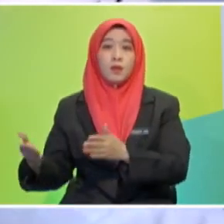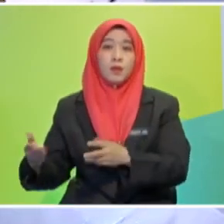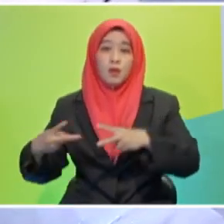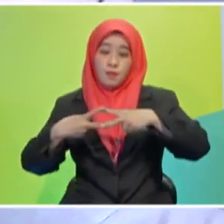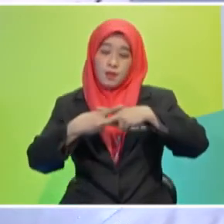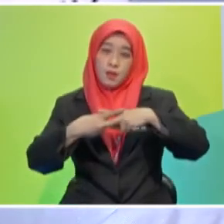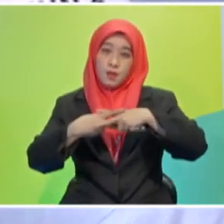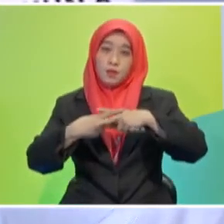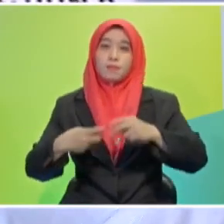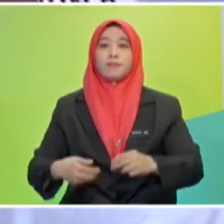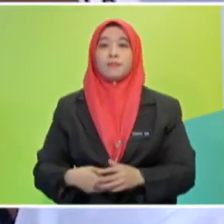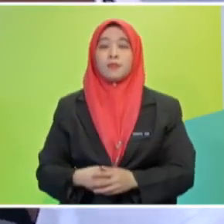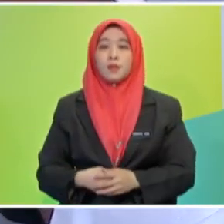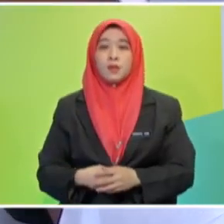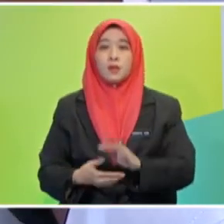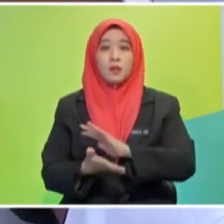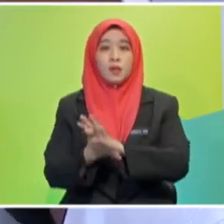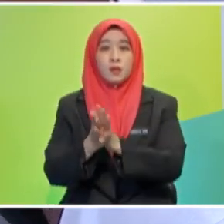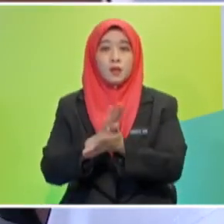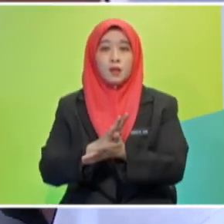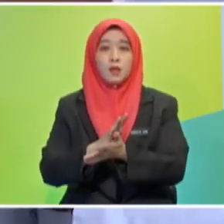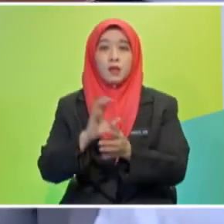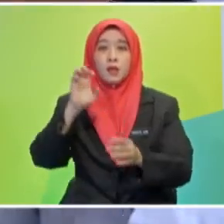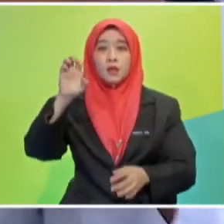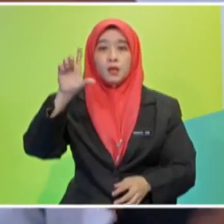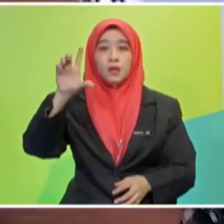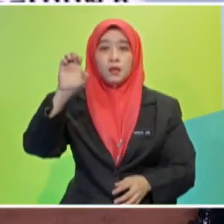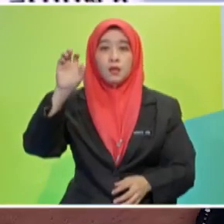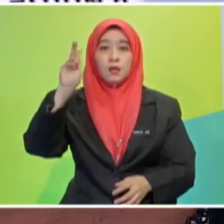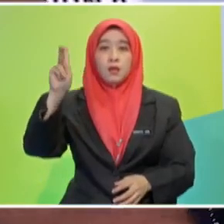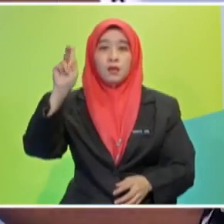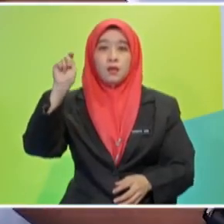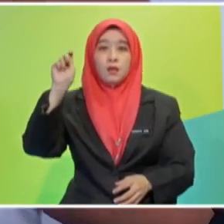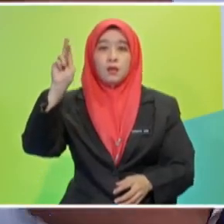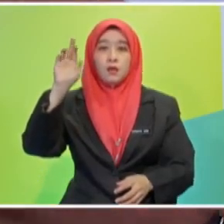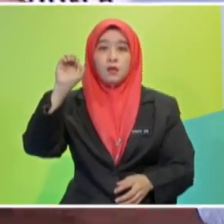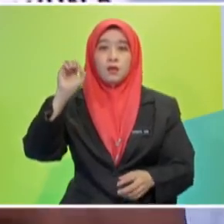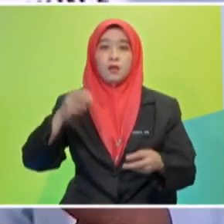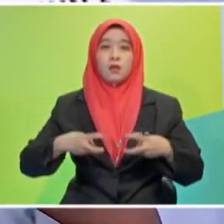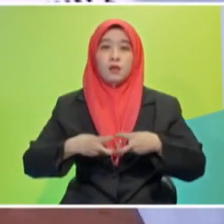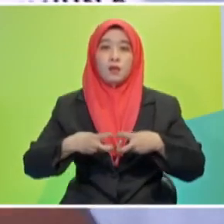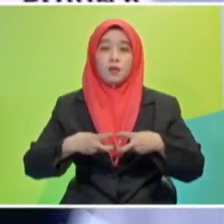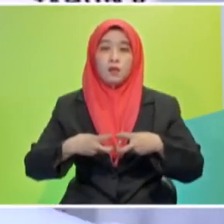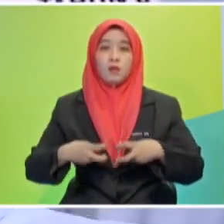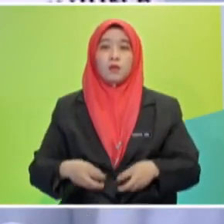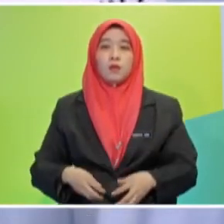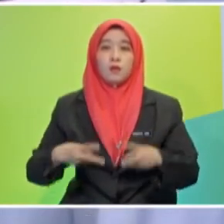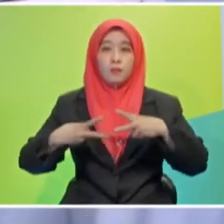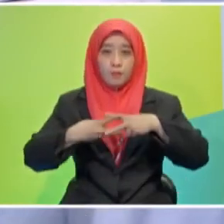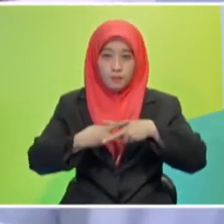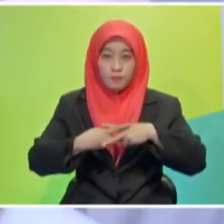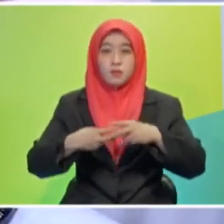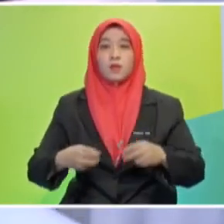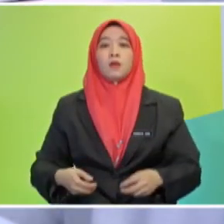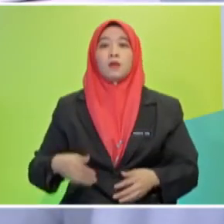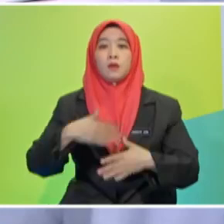semua ni, elemen elektromekanikal, kita dah secara automatik kita dah tahu dah. Okey, yang depan ni